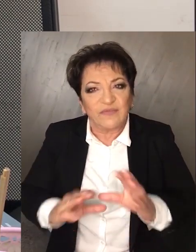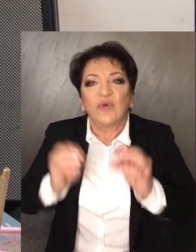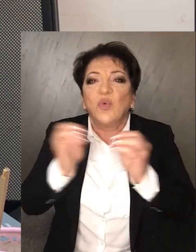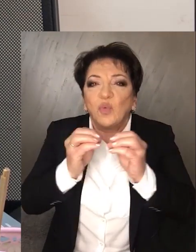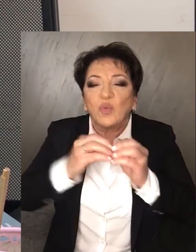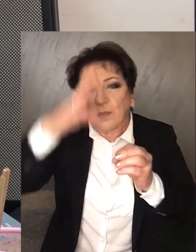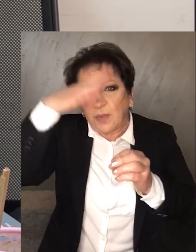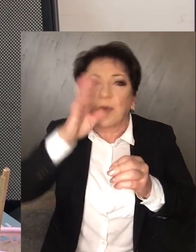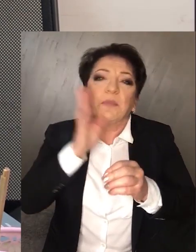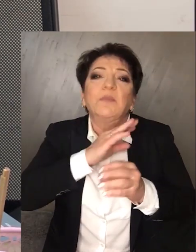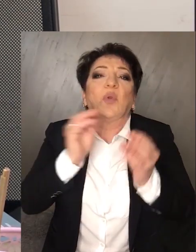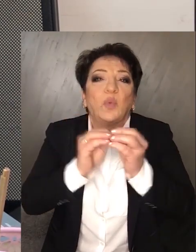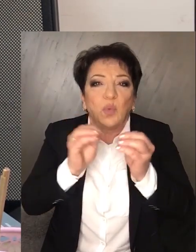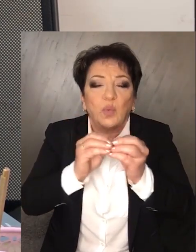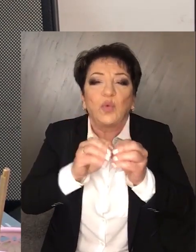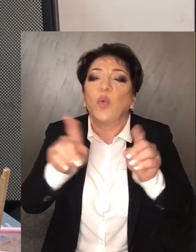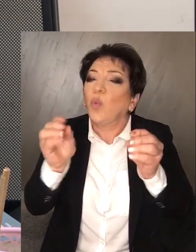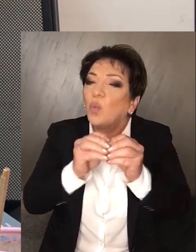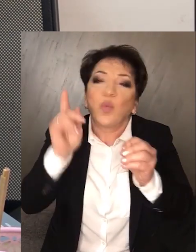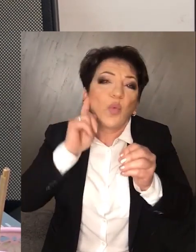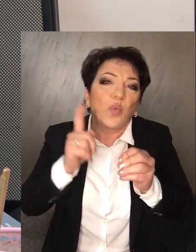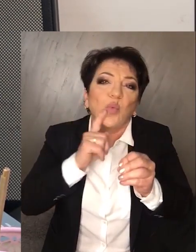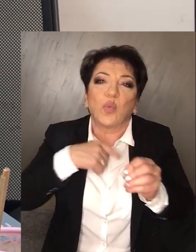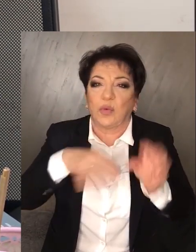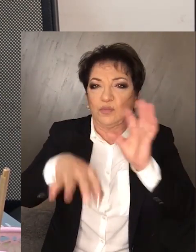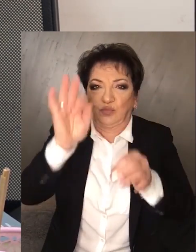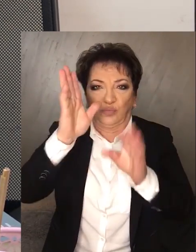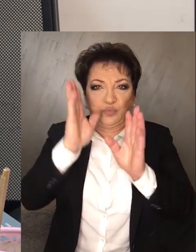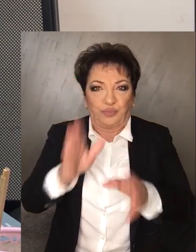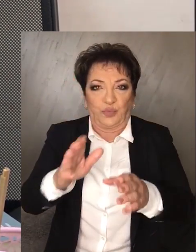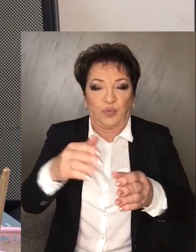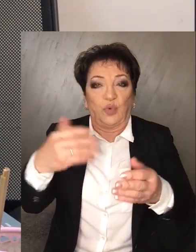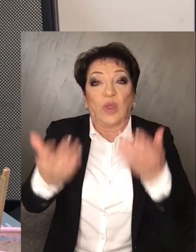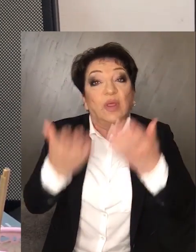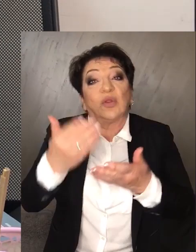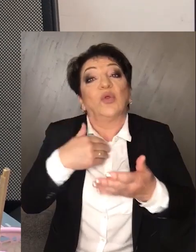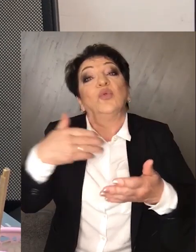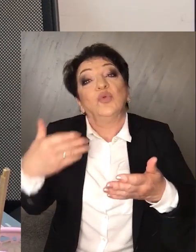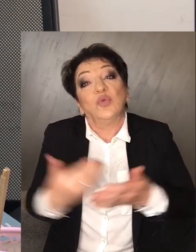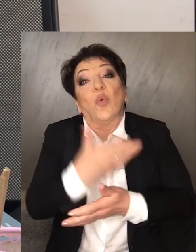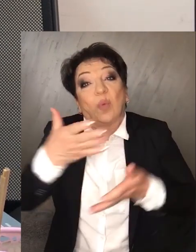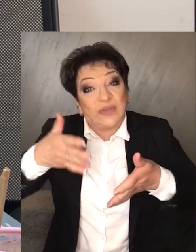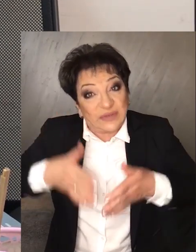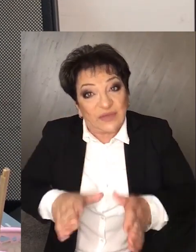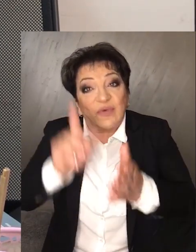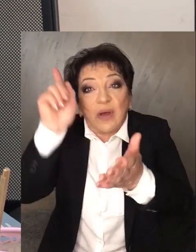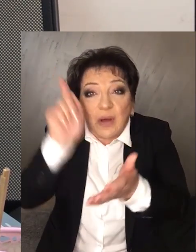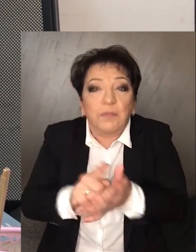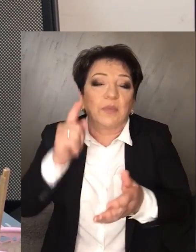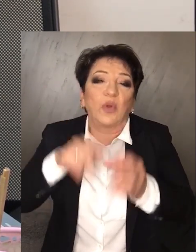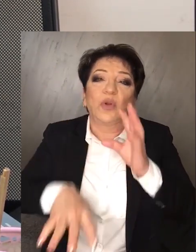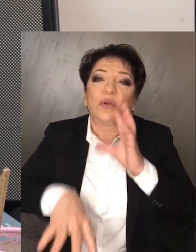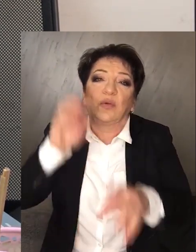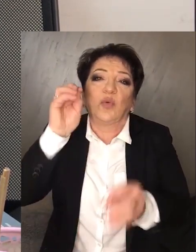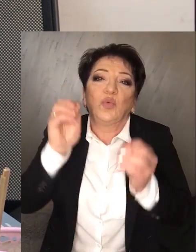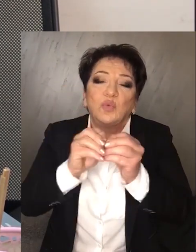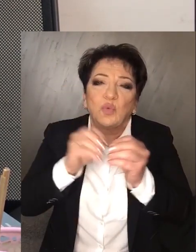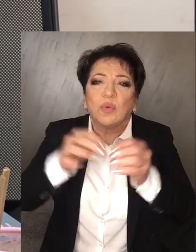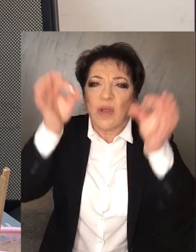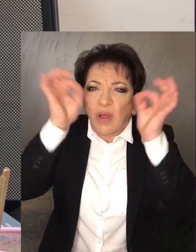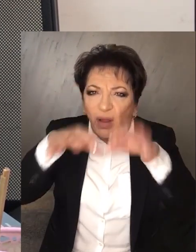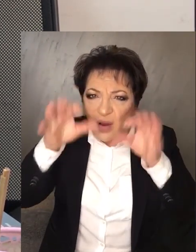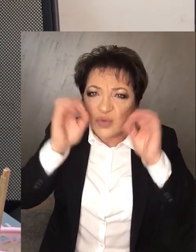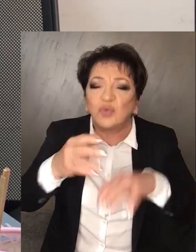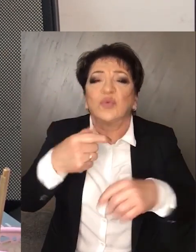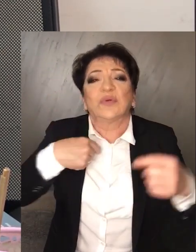ծնվել նույն աշխարհում, ունենալ նույն ծնողները ու նույն բնակավարում, կընտրեի նույն ճանապարհը, թեկուզ